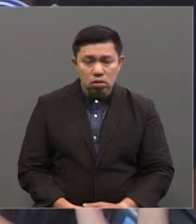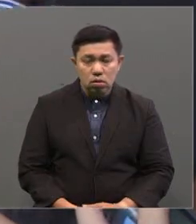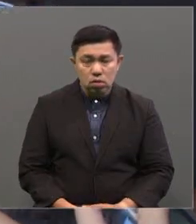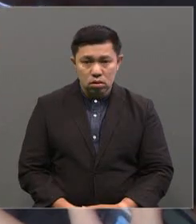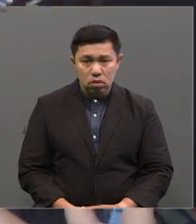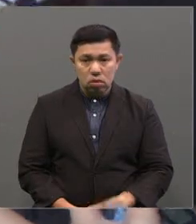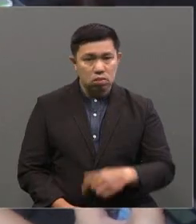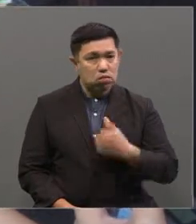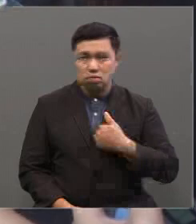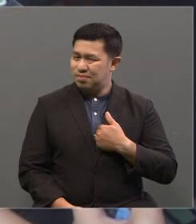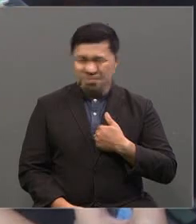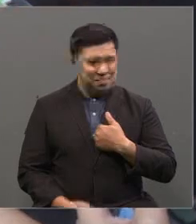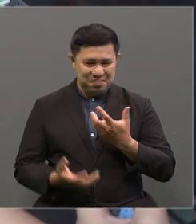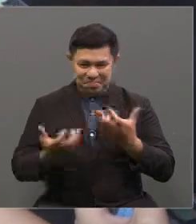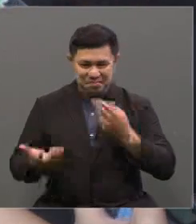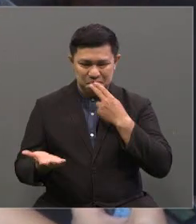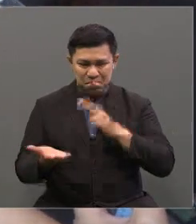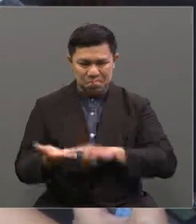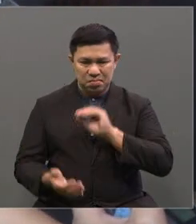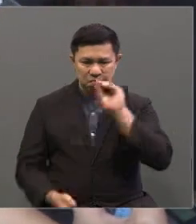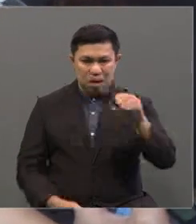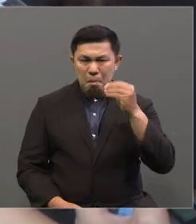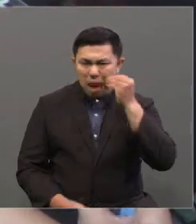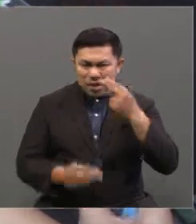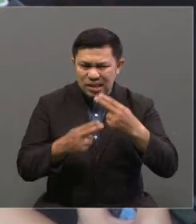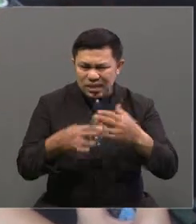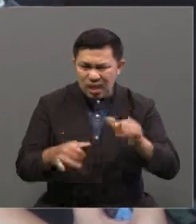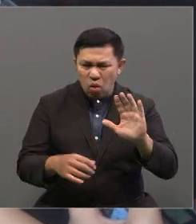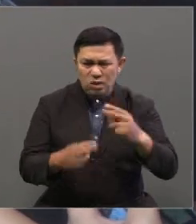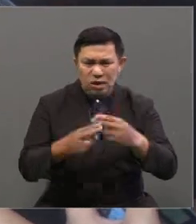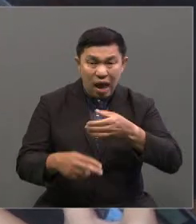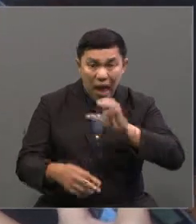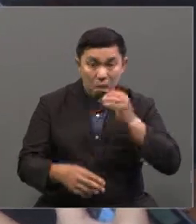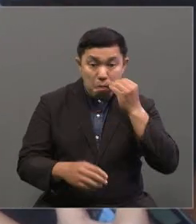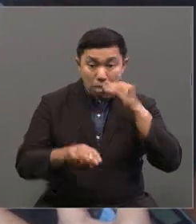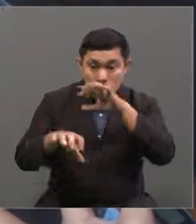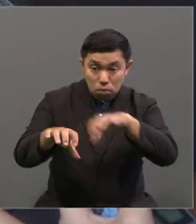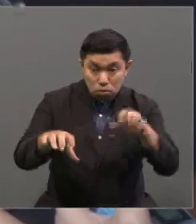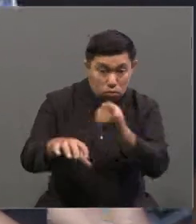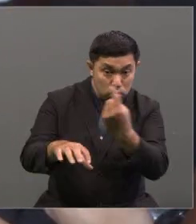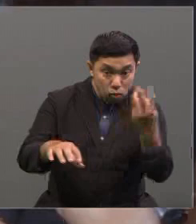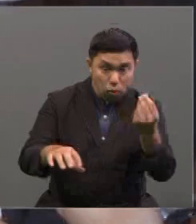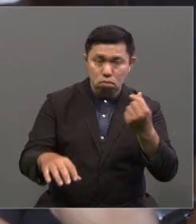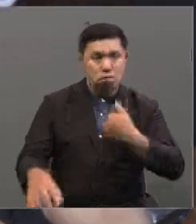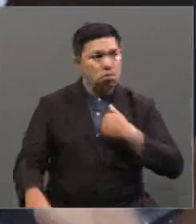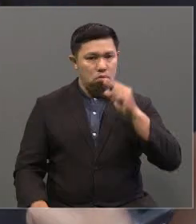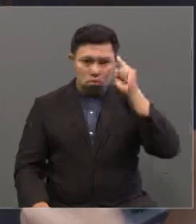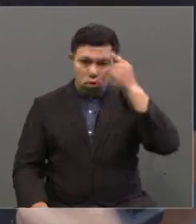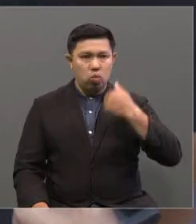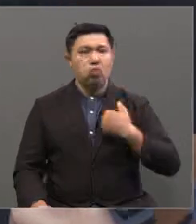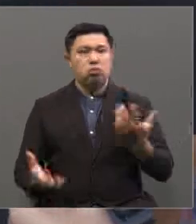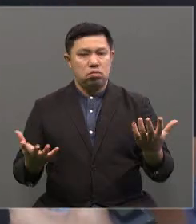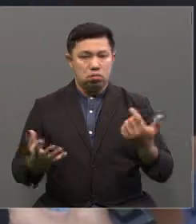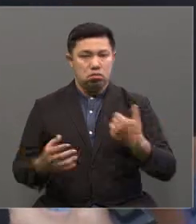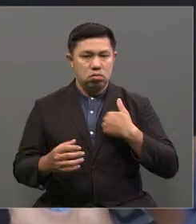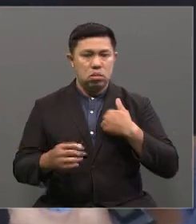ยืนยันเลยนะคะว่าไม่เคยส่งของอะไรไปที่นั่นที่บ้านคุณแก้วแล้วคุณแก้วเนี่ยมีบ้านกี่แห่งใช่ไหมคะแต่เมื่อกี้ก็ยืนยันไปแล้วค่ะ